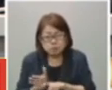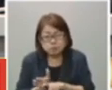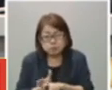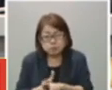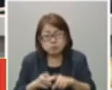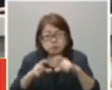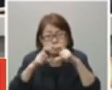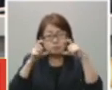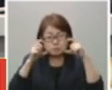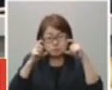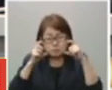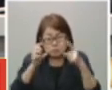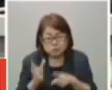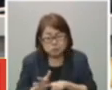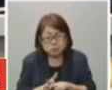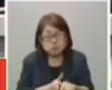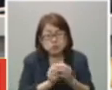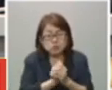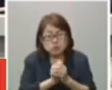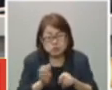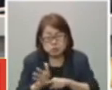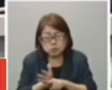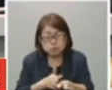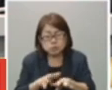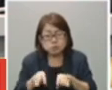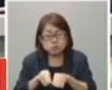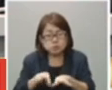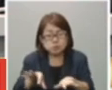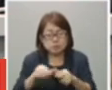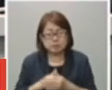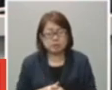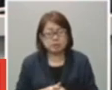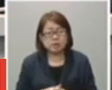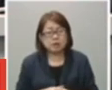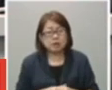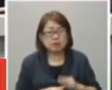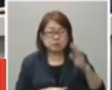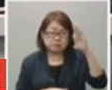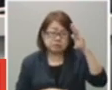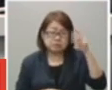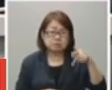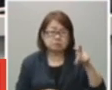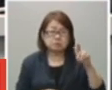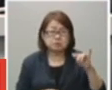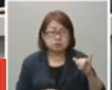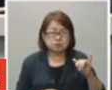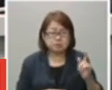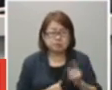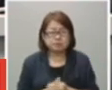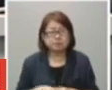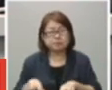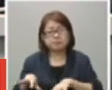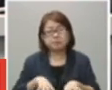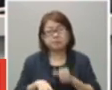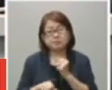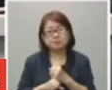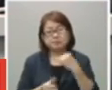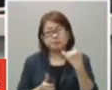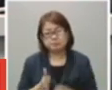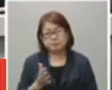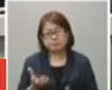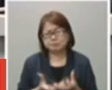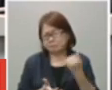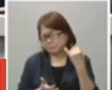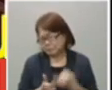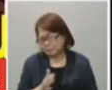นาที่ผ่านมานั้นเนี่ยนะครับท่านพลเอกประยุทธ์ท่านบริหารจัดการบกพร่องผิดพลาด